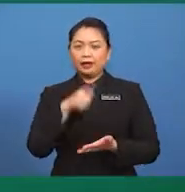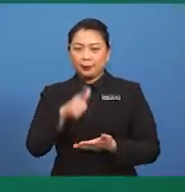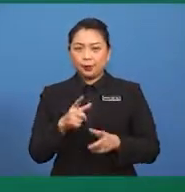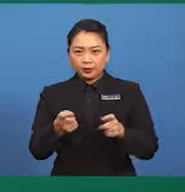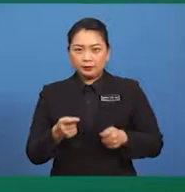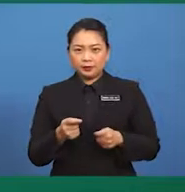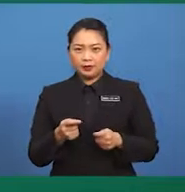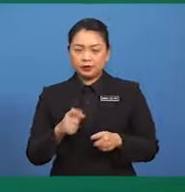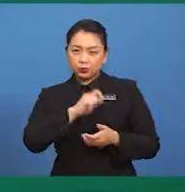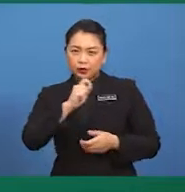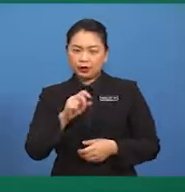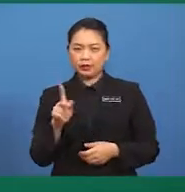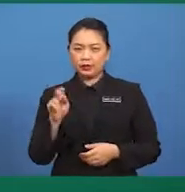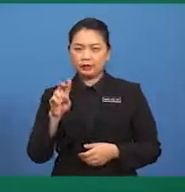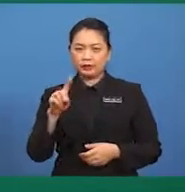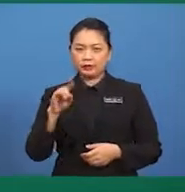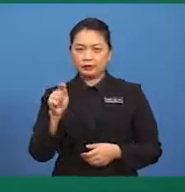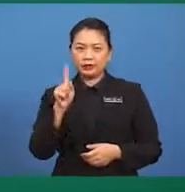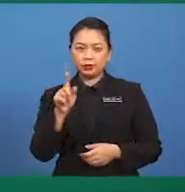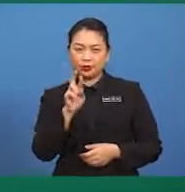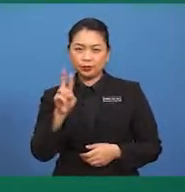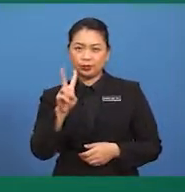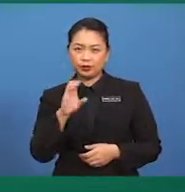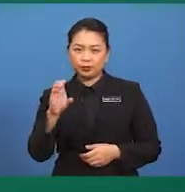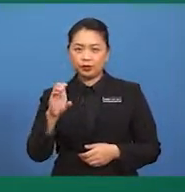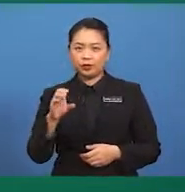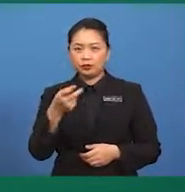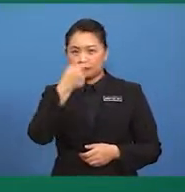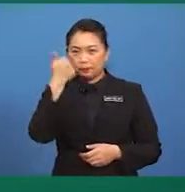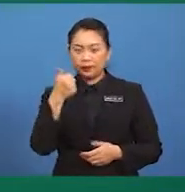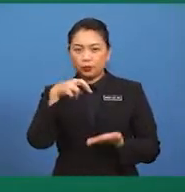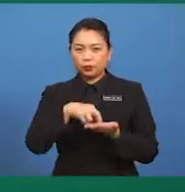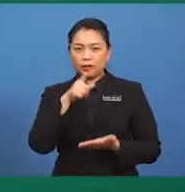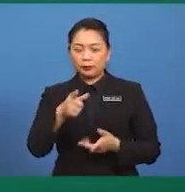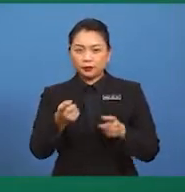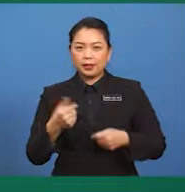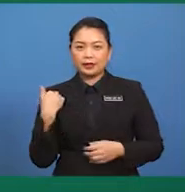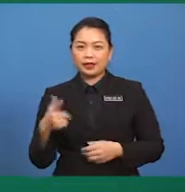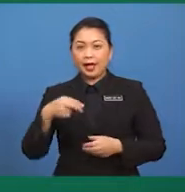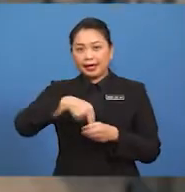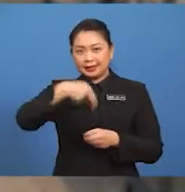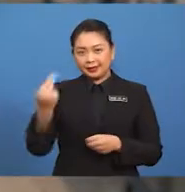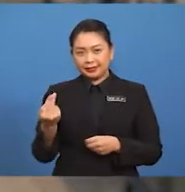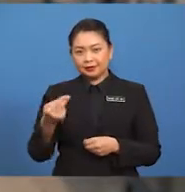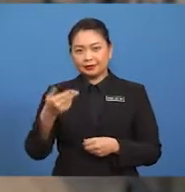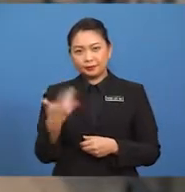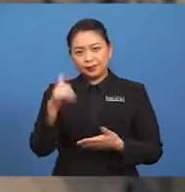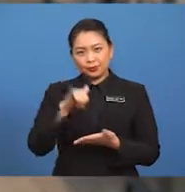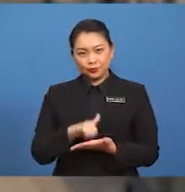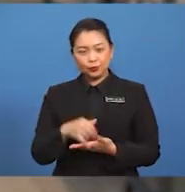kredit RM1,200 kerana hutang laput terpulih ialah hasil.